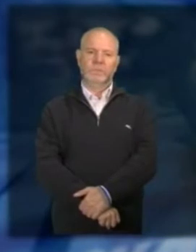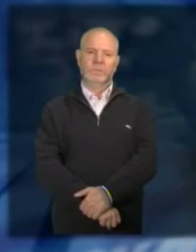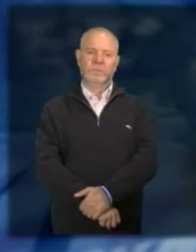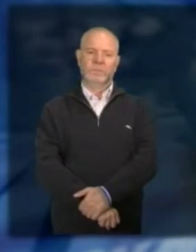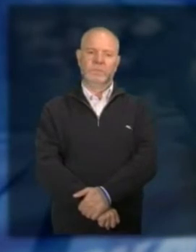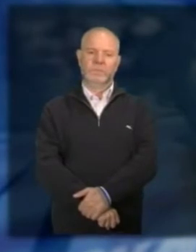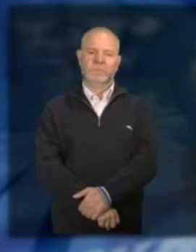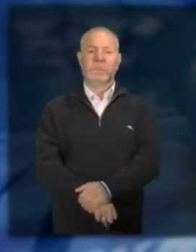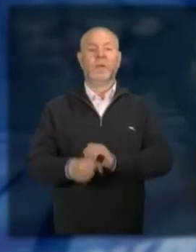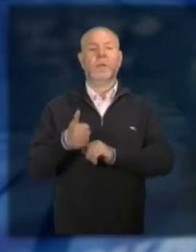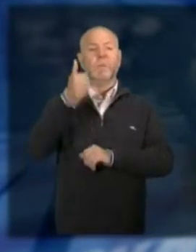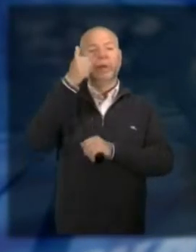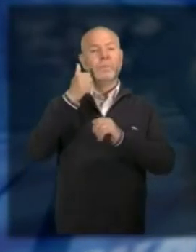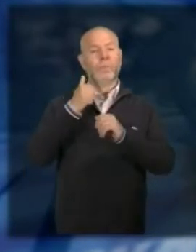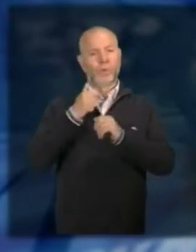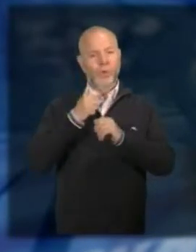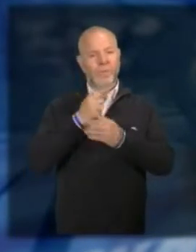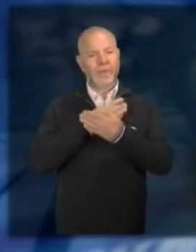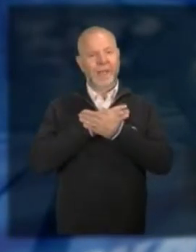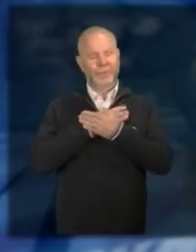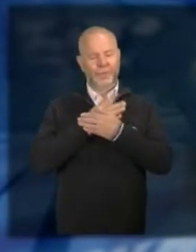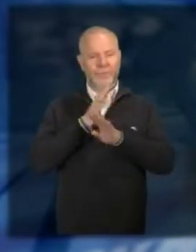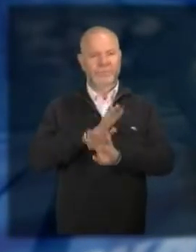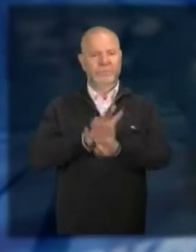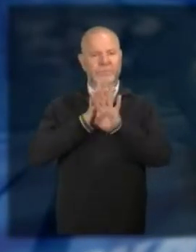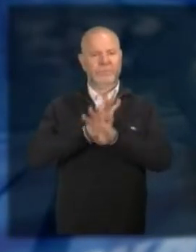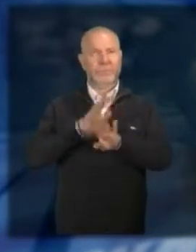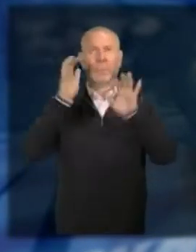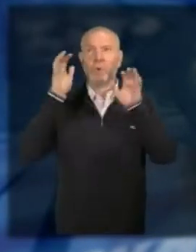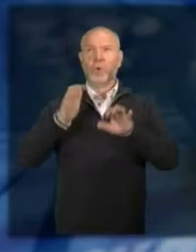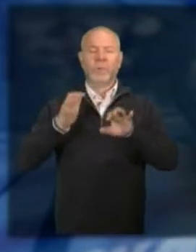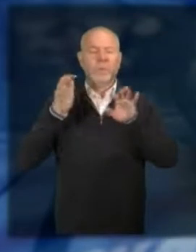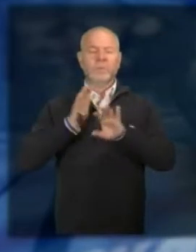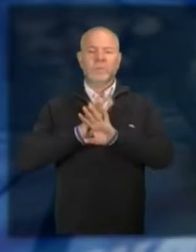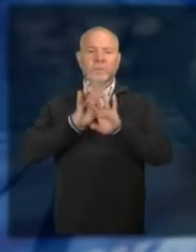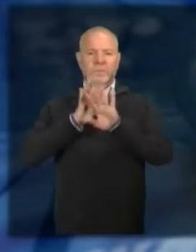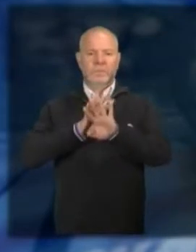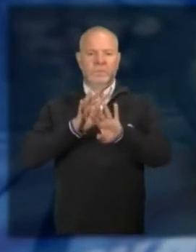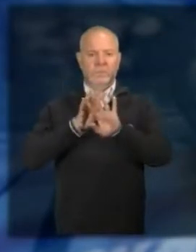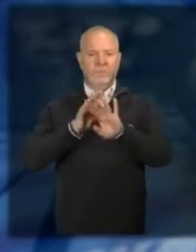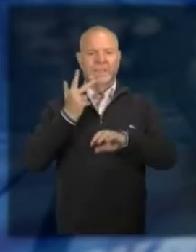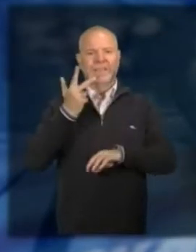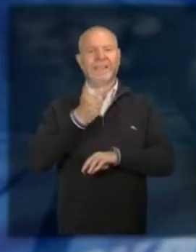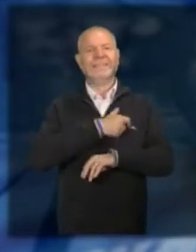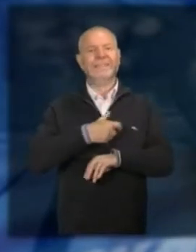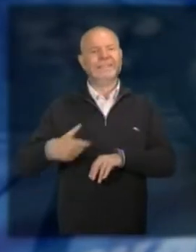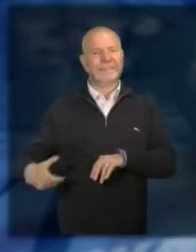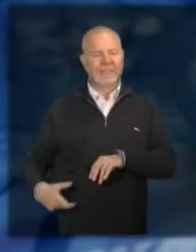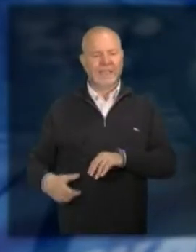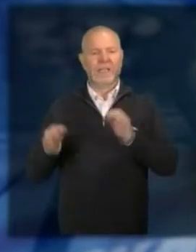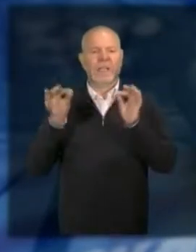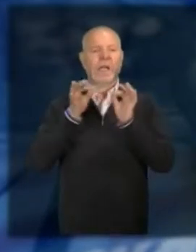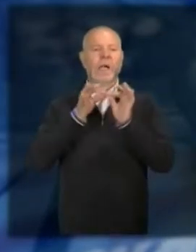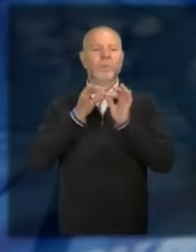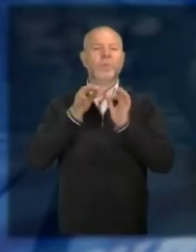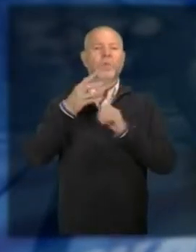È stato un primo maggio bagnato, quello celebrato ieri nel Verbano Cusiossola. CGIL e CISL e UIL quest'anno hanno dato appuntamento al mondo del lavoro